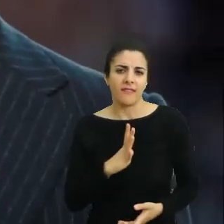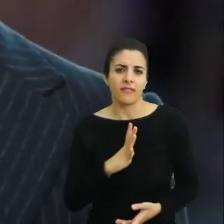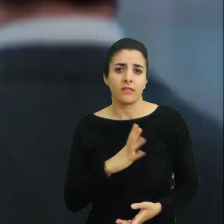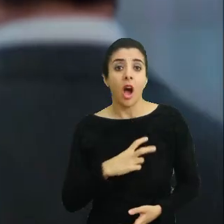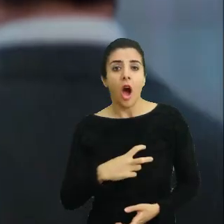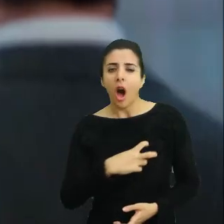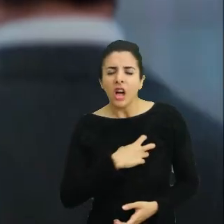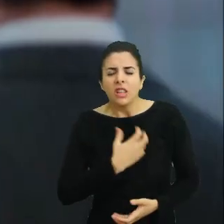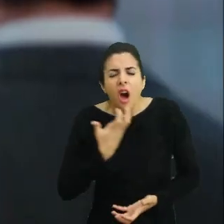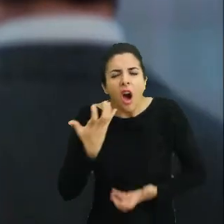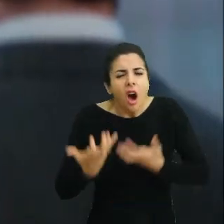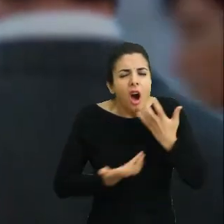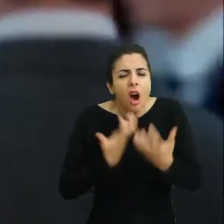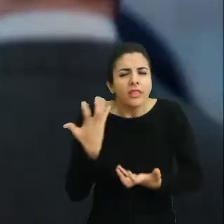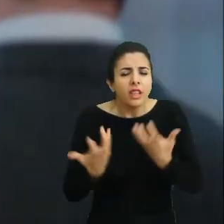Aşk kor ateştir.